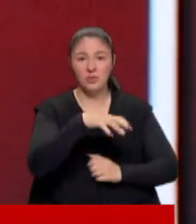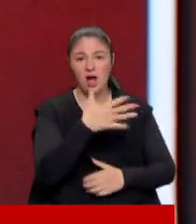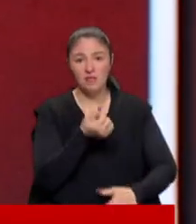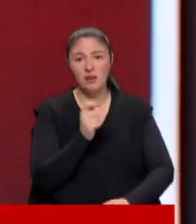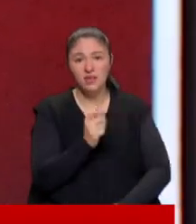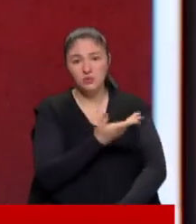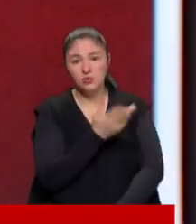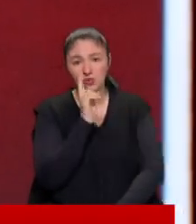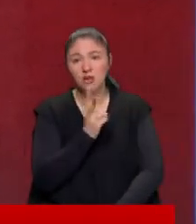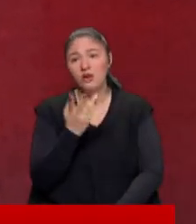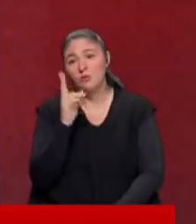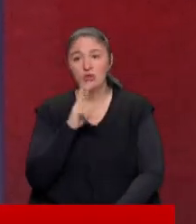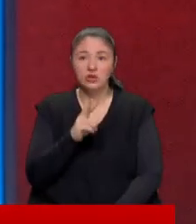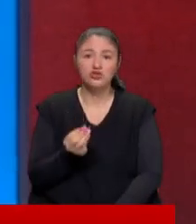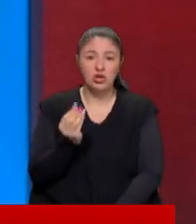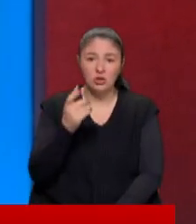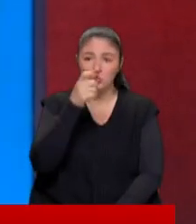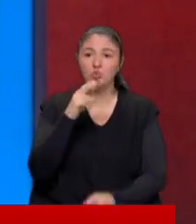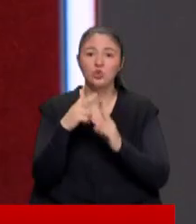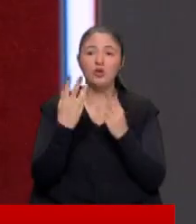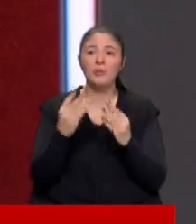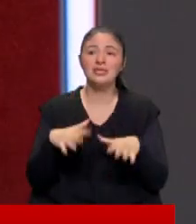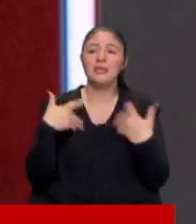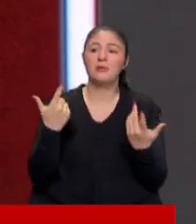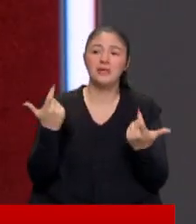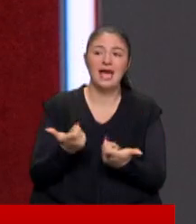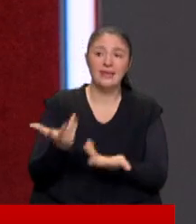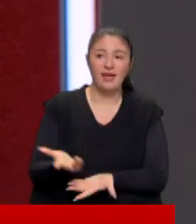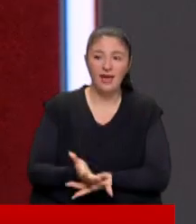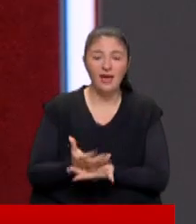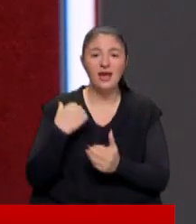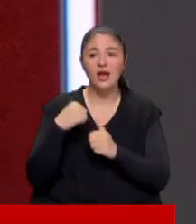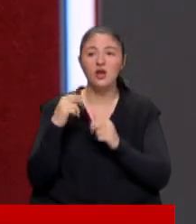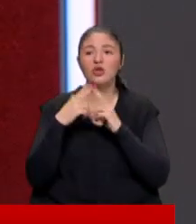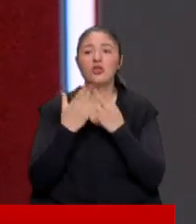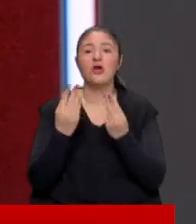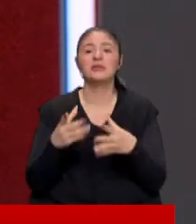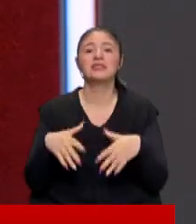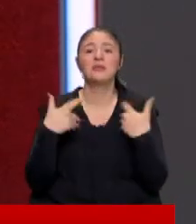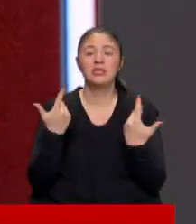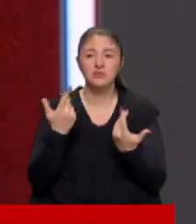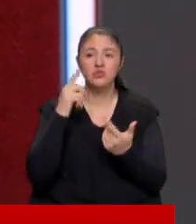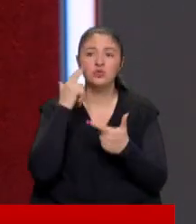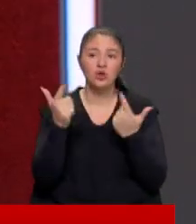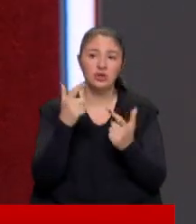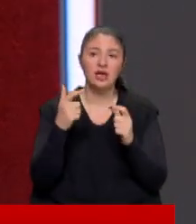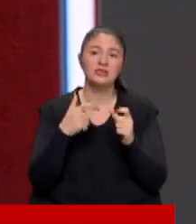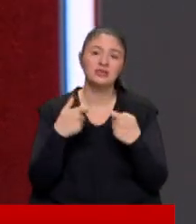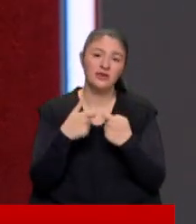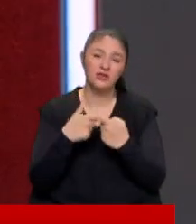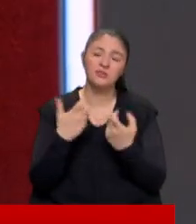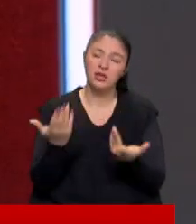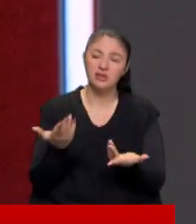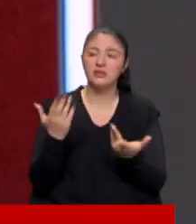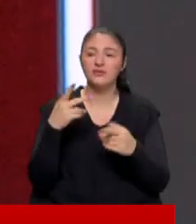yazık ki bu tabloyla da karşılaşıyoruz. Dünyada olmak istemediğimiz bir yerde. Yine dünyada olmasını istemediğimiz görüntüler, savaş görüntüleri ne